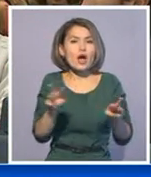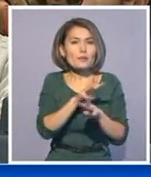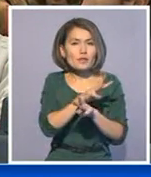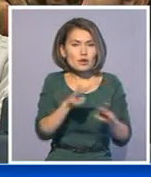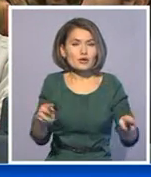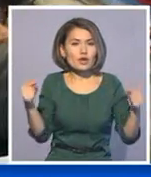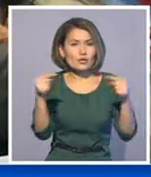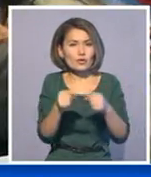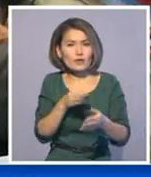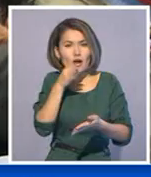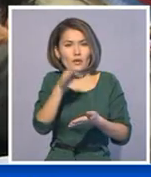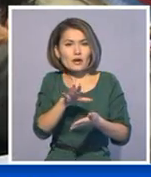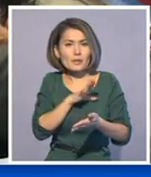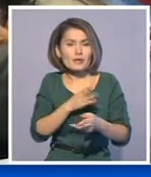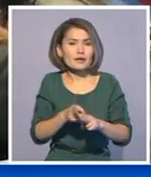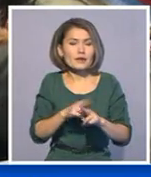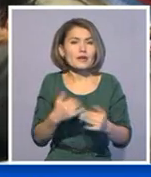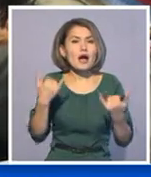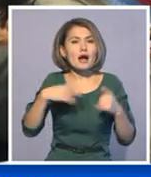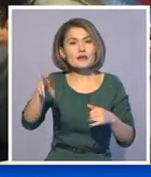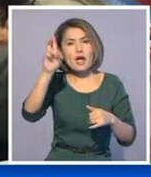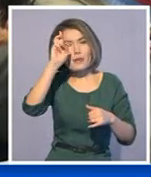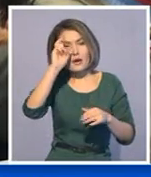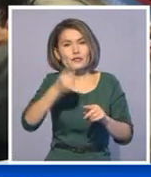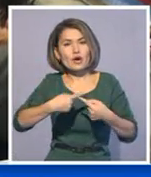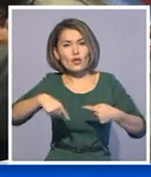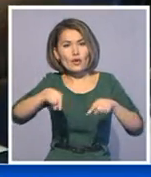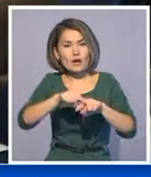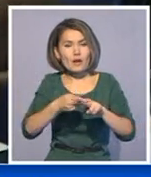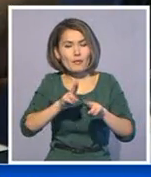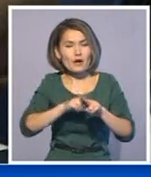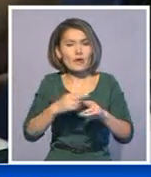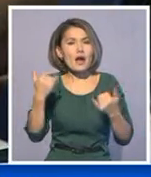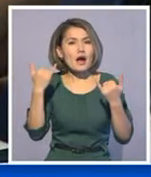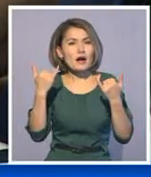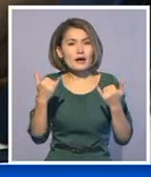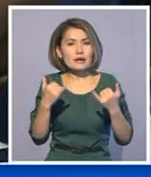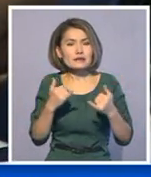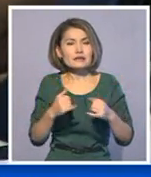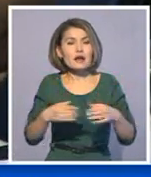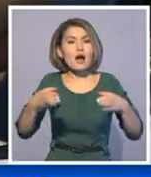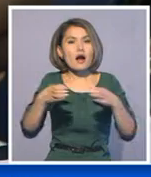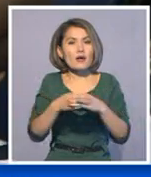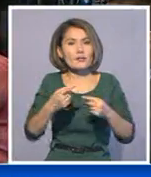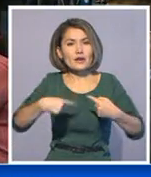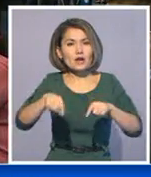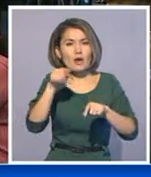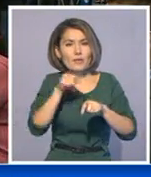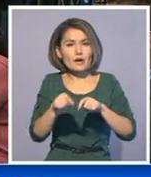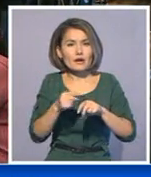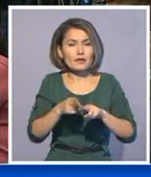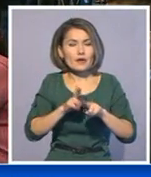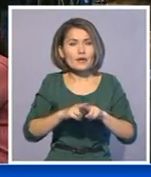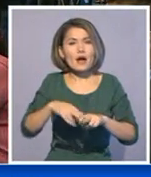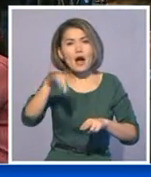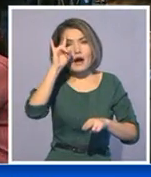нақты деректермен жауап берді. Мысалы, ешқандай мемлекеттік органға бағынбайтын Галап Медиа тәуелсіз компаниясының жүргізген рейтингі бойынша